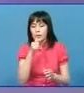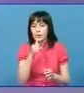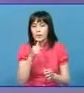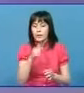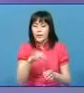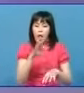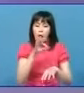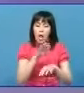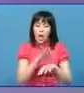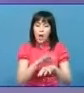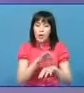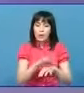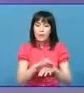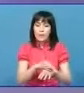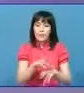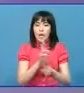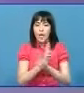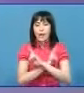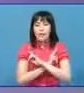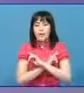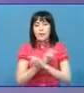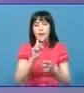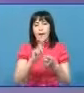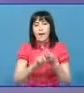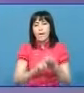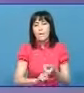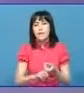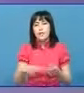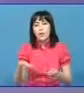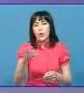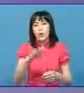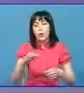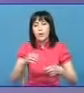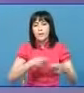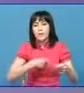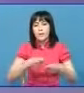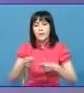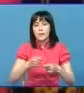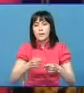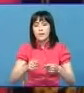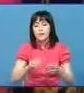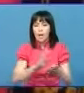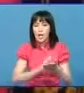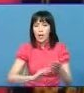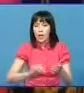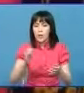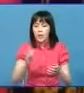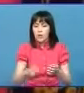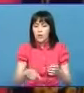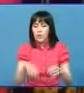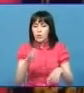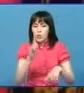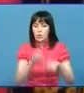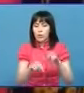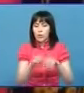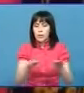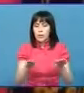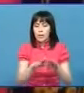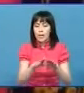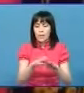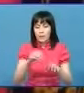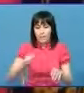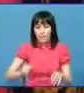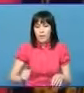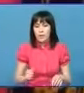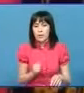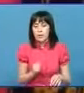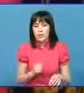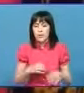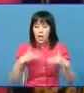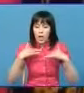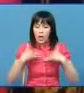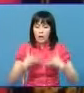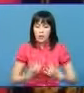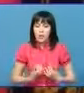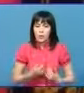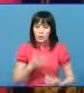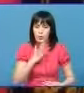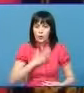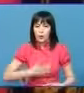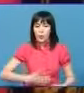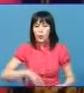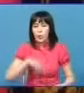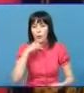сыр берген сырқаттан қайтыс болуына байланысты облыс басшылығы қаламгердің ет жақын туыстары мен бауырларына қайғыларына ортақтасып көңіл